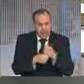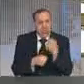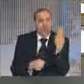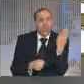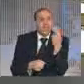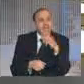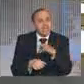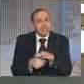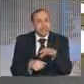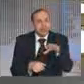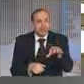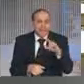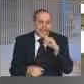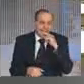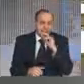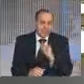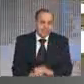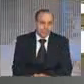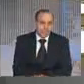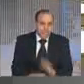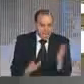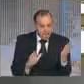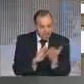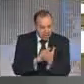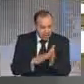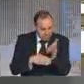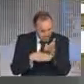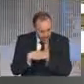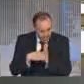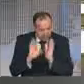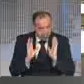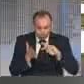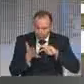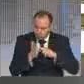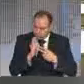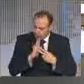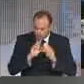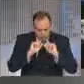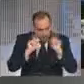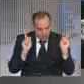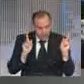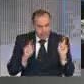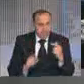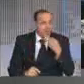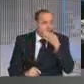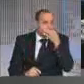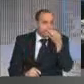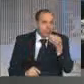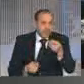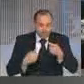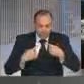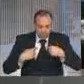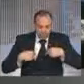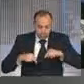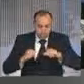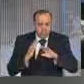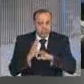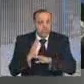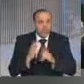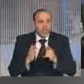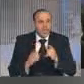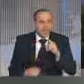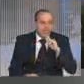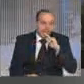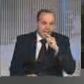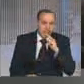الطب في الجهه الملف جاهز تقنيا واضح يذكر ان مجلس الوزراء الخاص بولايه